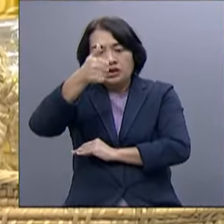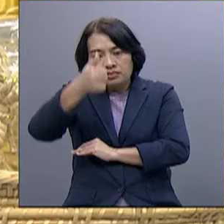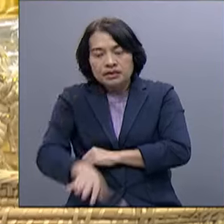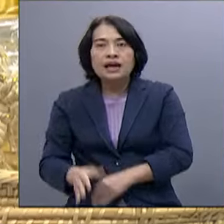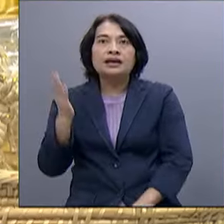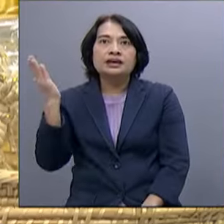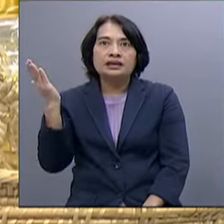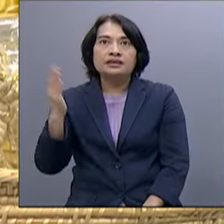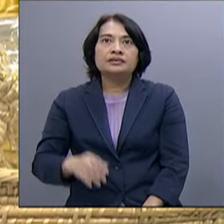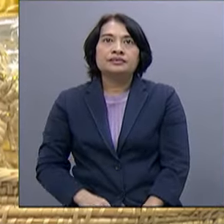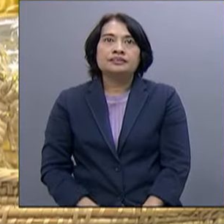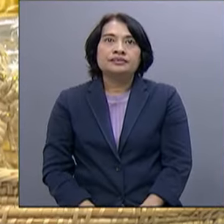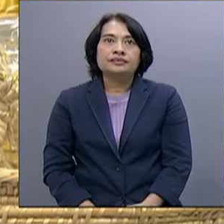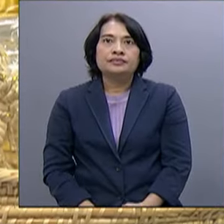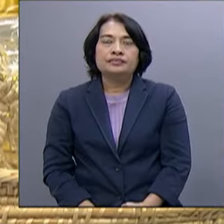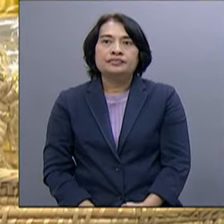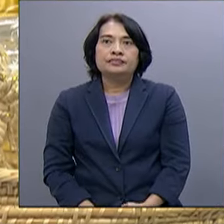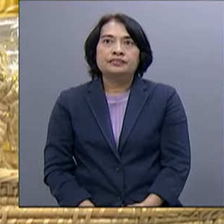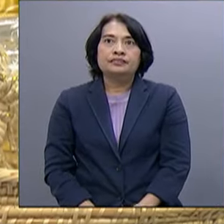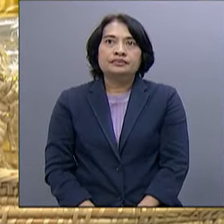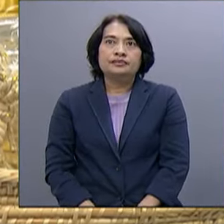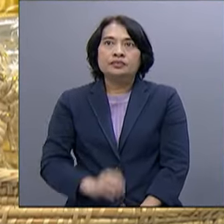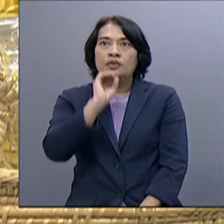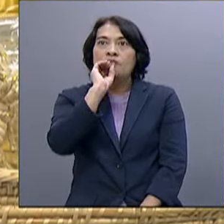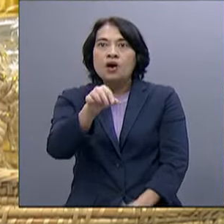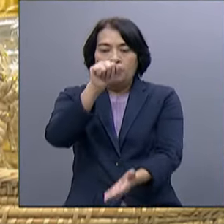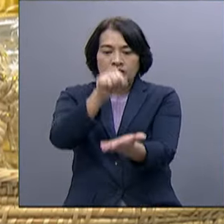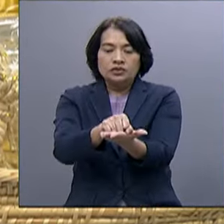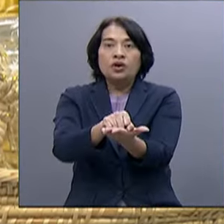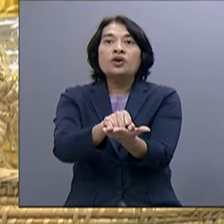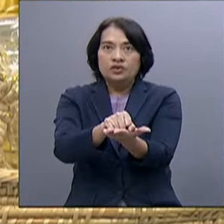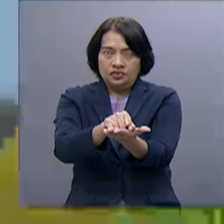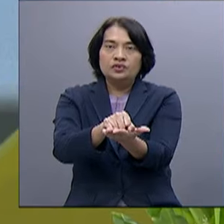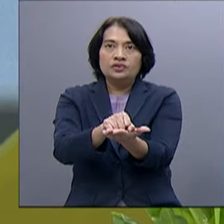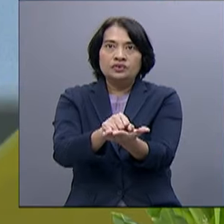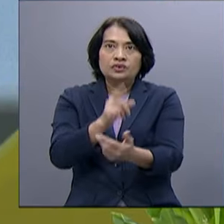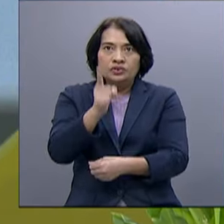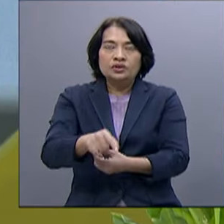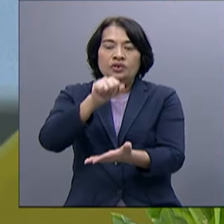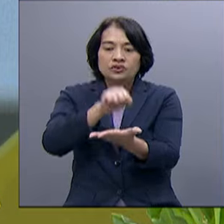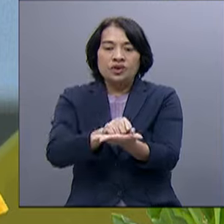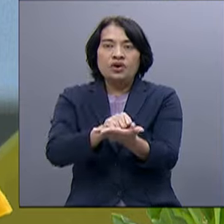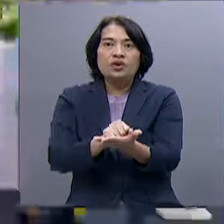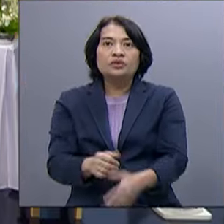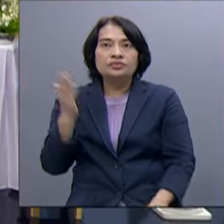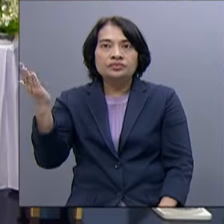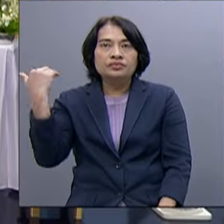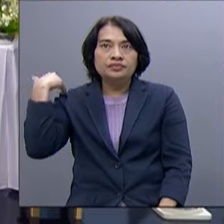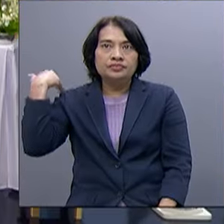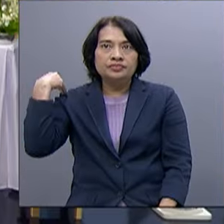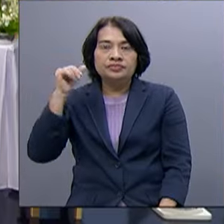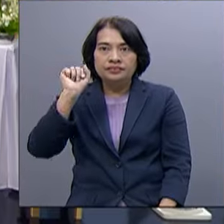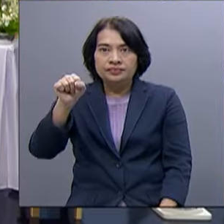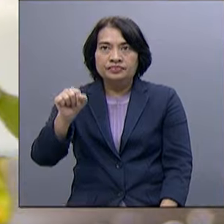เป็นความรู้สึกส่วนตัวแล้วหรือยังไง แต่ท่านนายอำเภอบอกว่าต้องจองนะคือพรีออเดอร์ พรีออเดอร ์ไม่แต่เนี้ยพรีออเดอร์นี้ได้แน่นอนไง